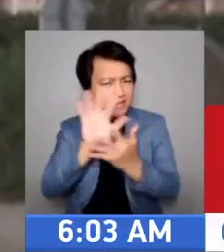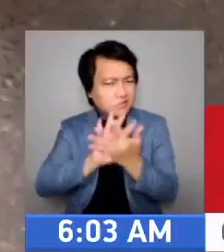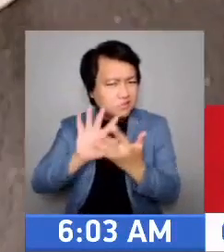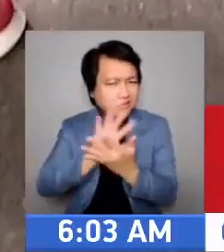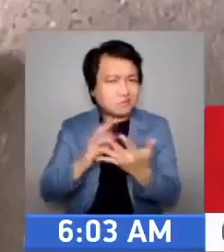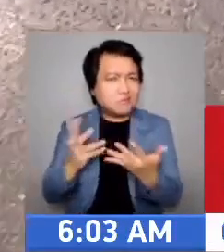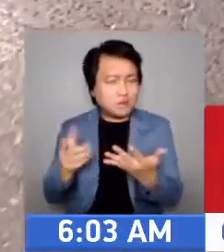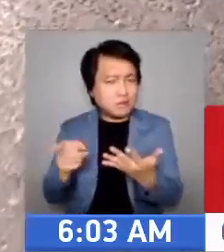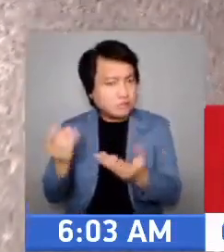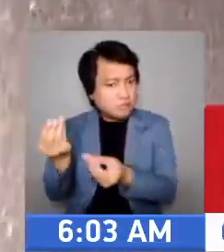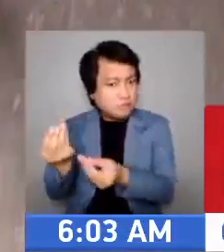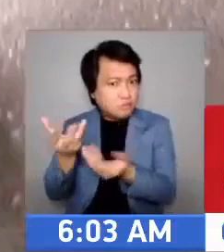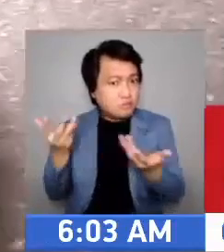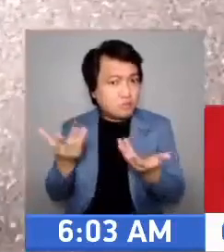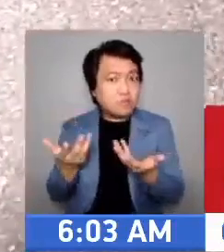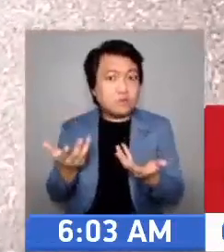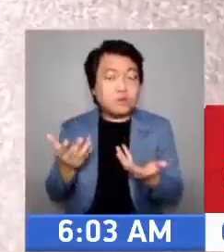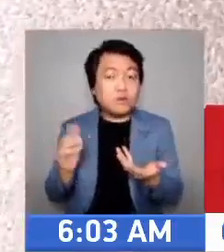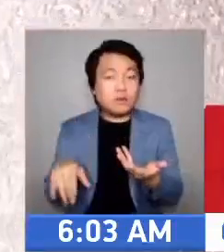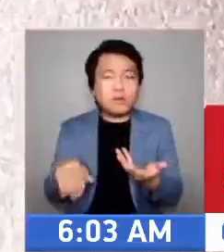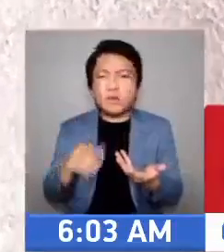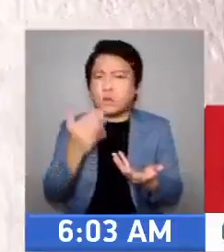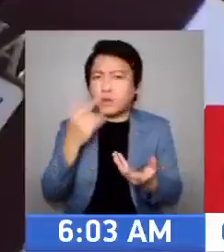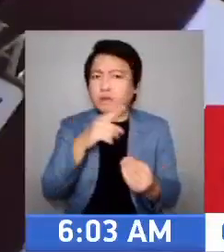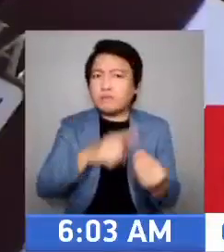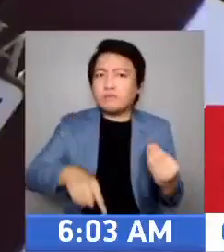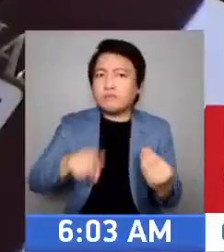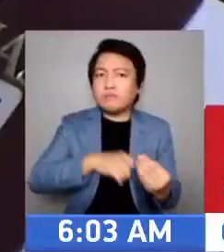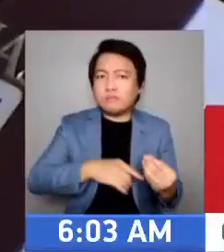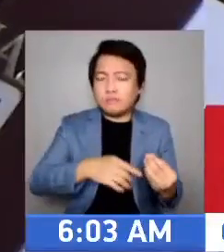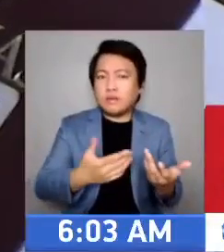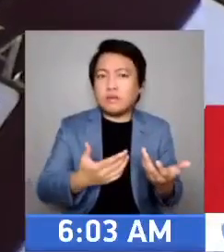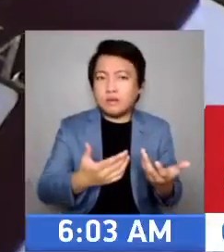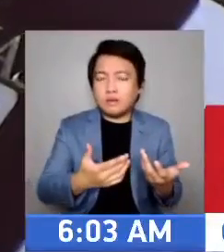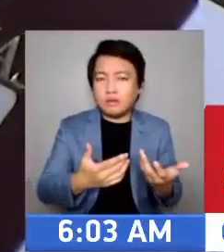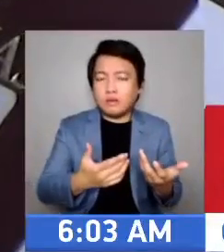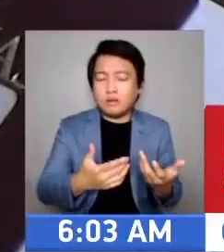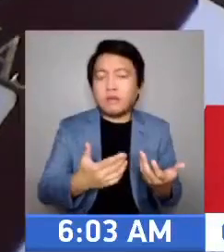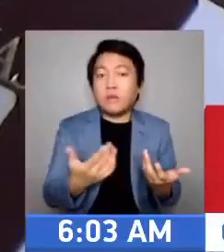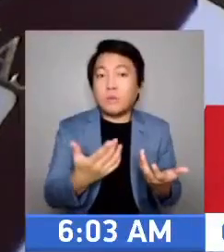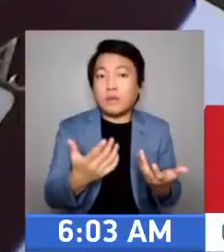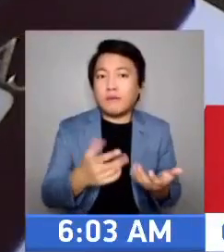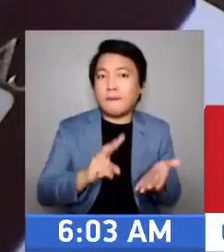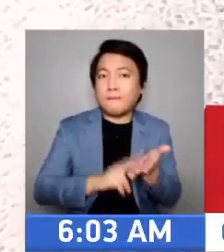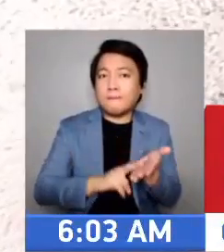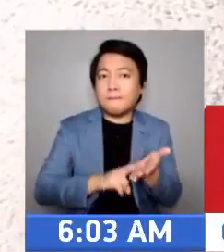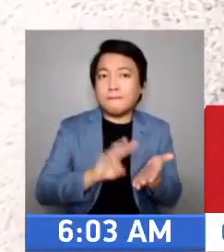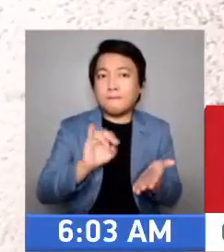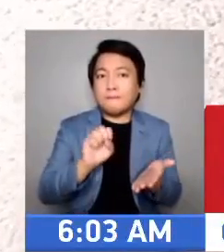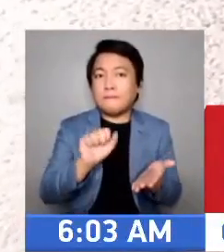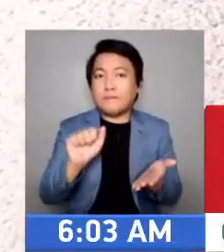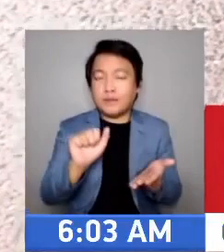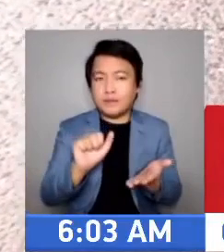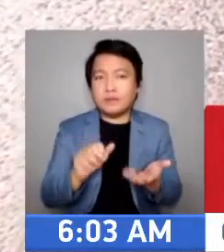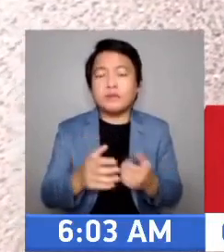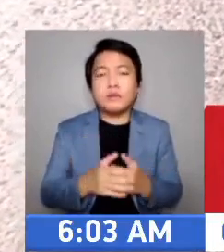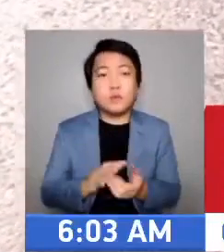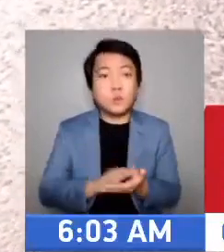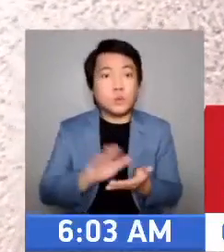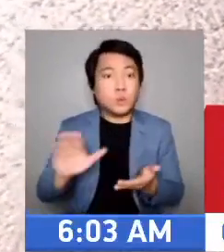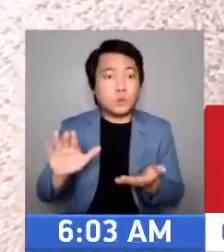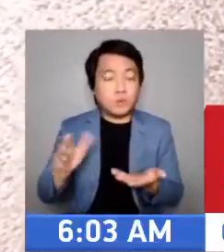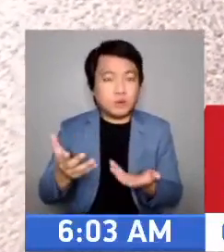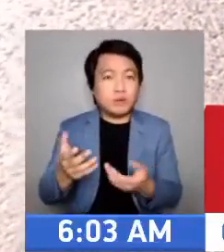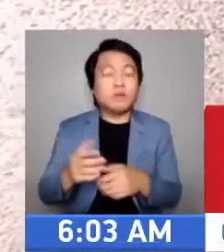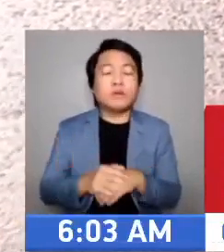ang working at entry visa ng mga Pilipino sa kanilang bansa. Pupunta ang ilang opisyal ng DFA at Department of Migrant Workers ngayong buwan